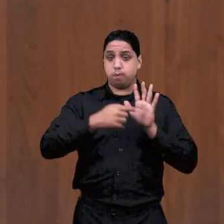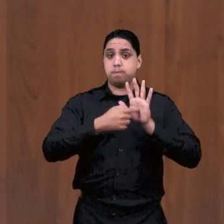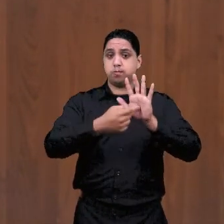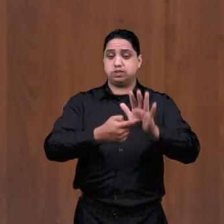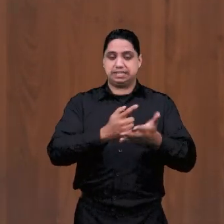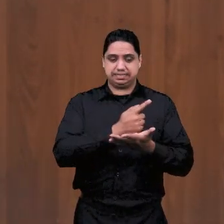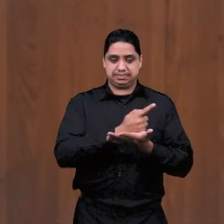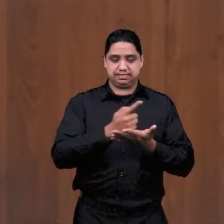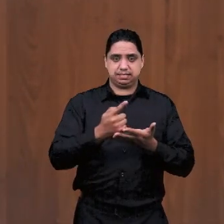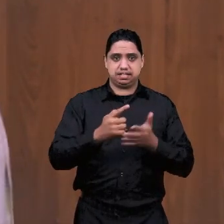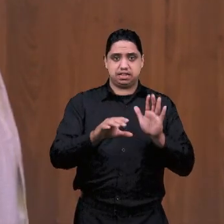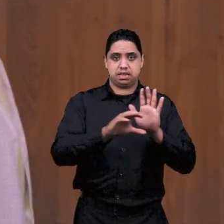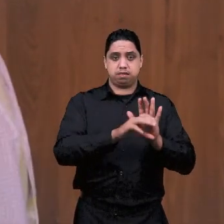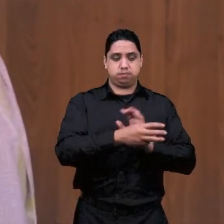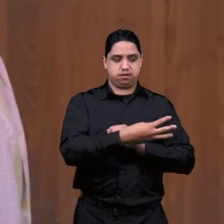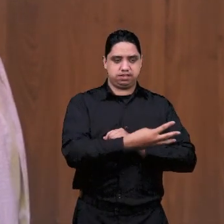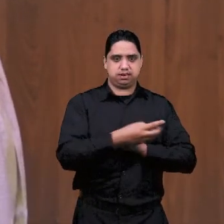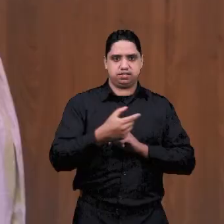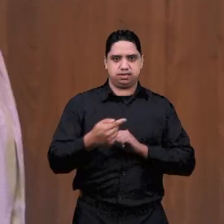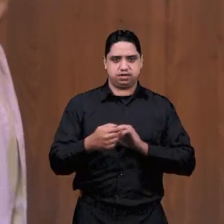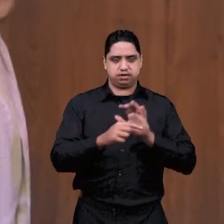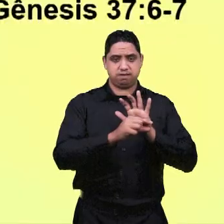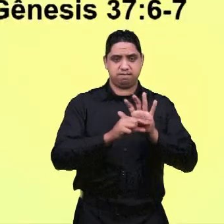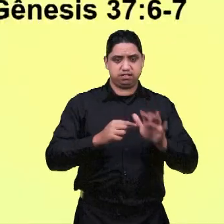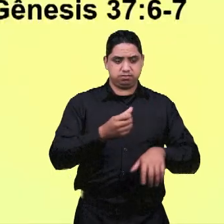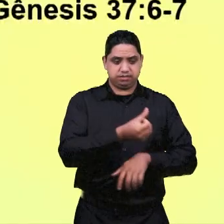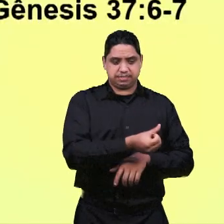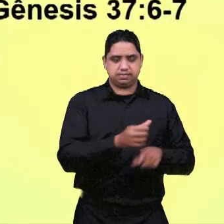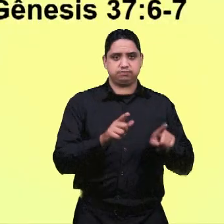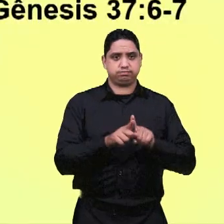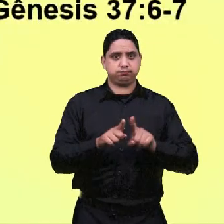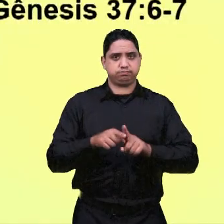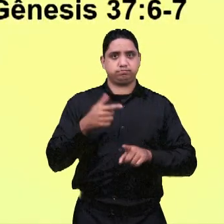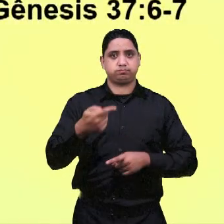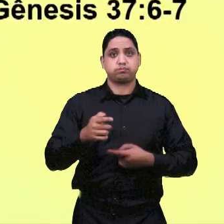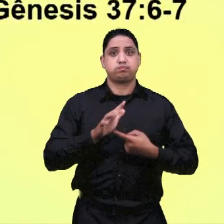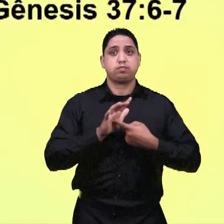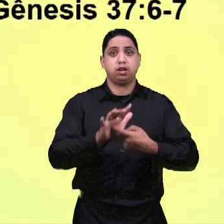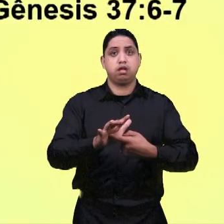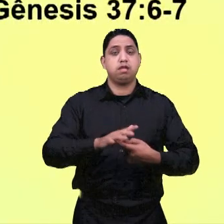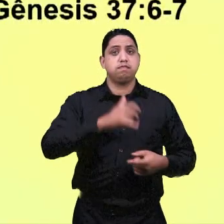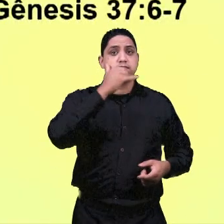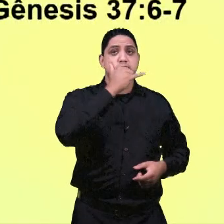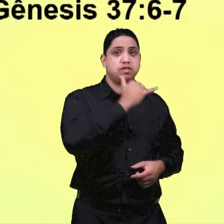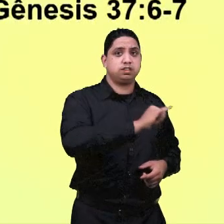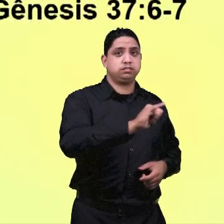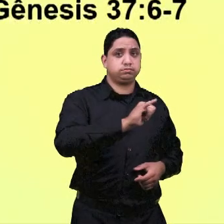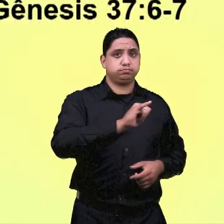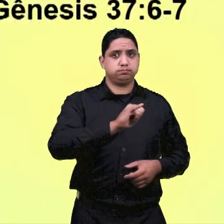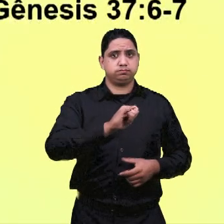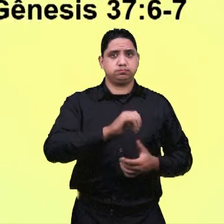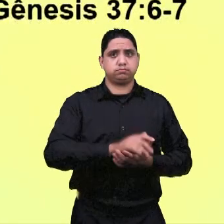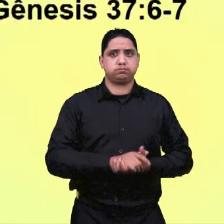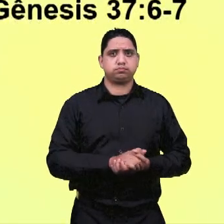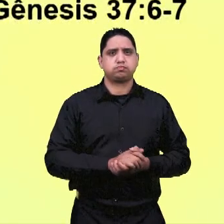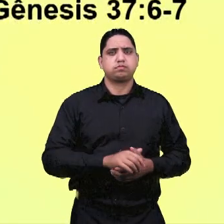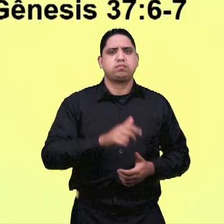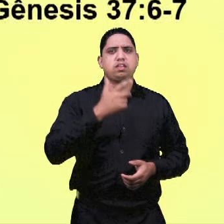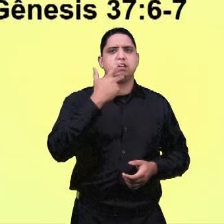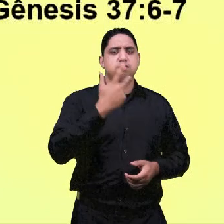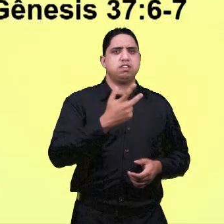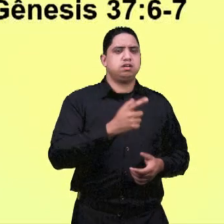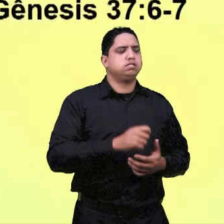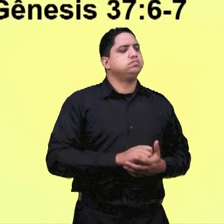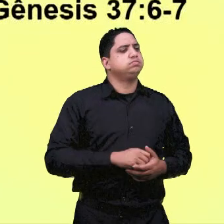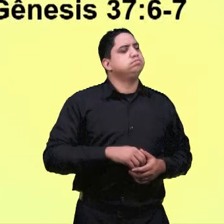la parole du Seigneur dans la Genèse 37, 6, 7. Il leur a dit, écoutez, je vous